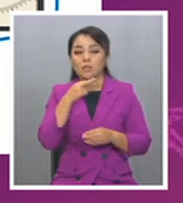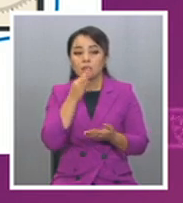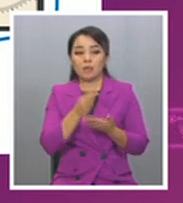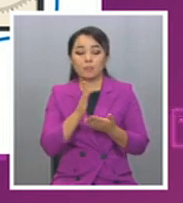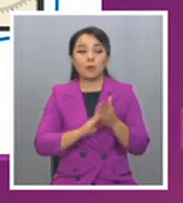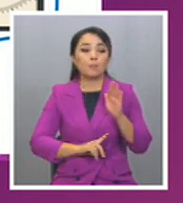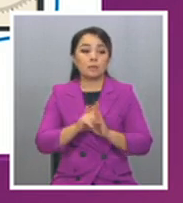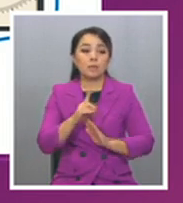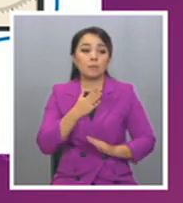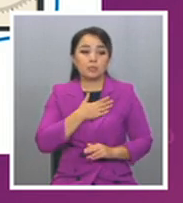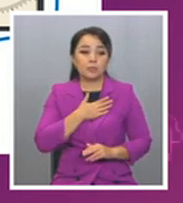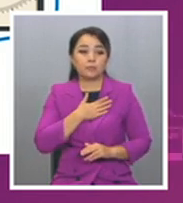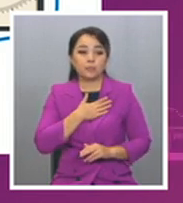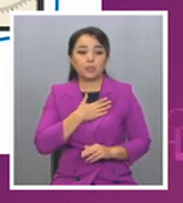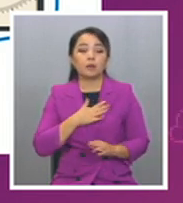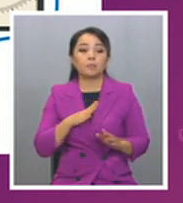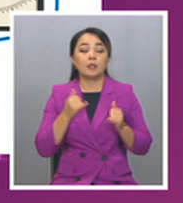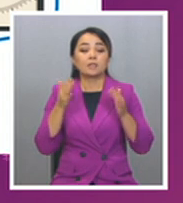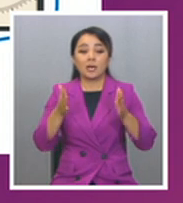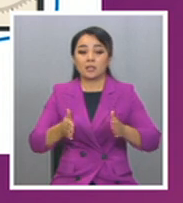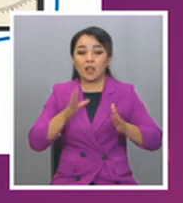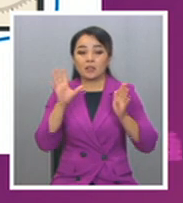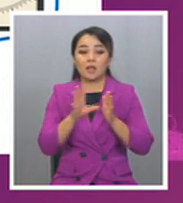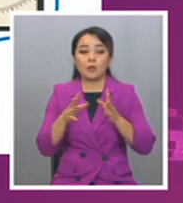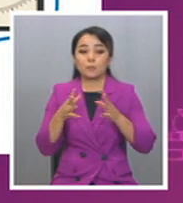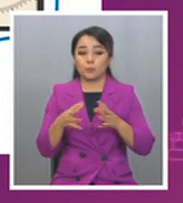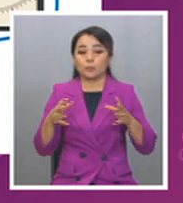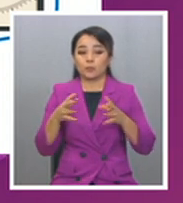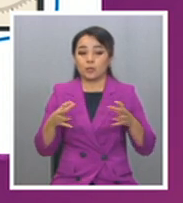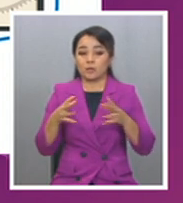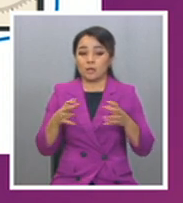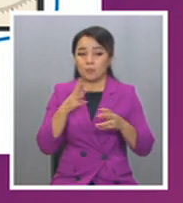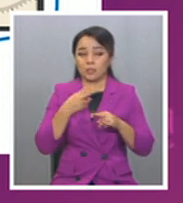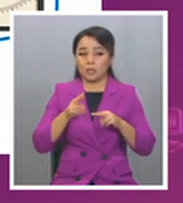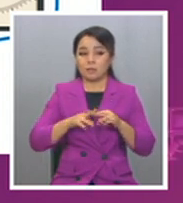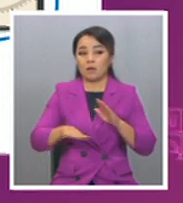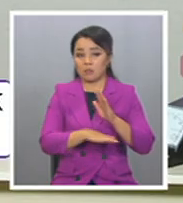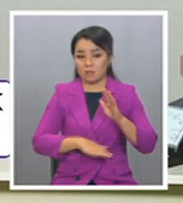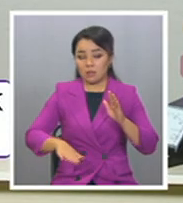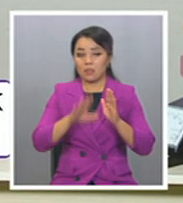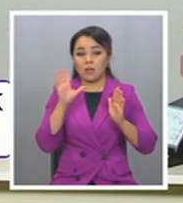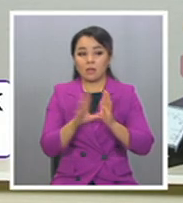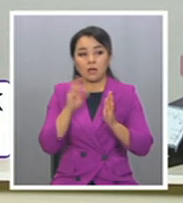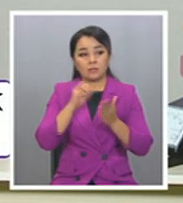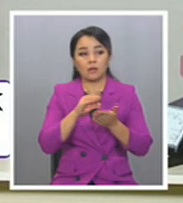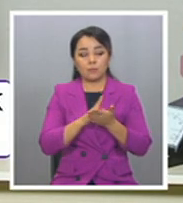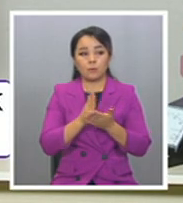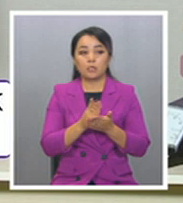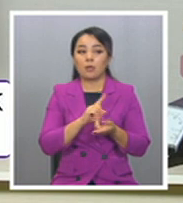бізде конденсаторымыз зарядталып тұрды. Яғни астарларында бірақ зарядтың таңбасы керсінше